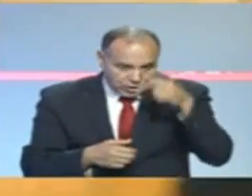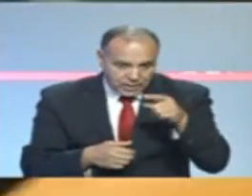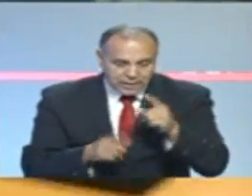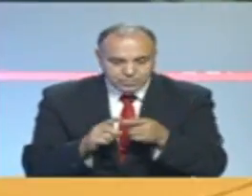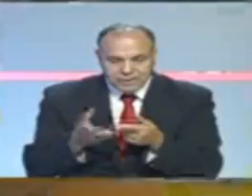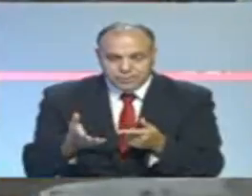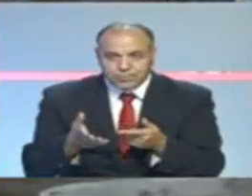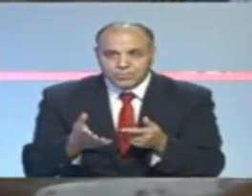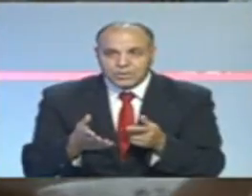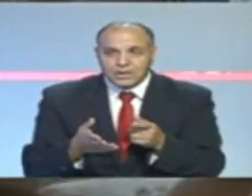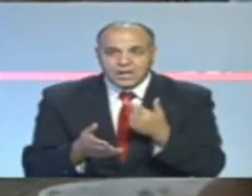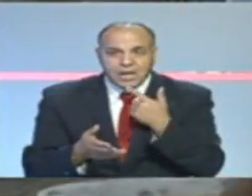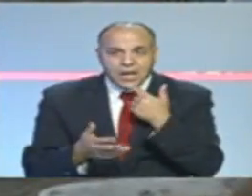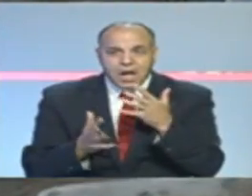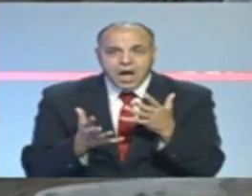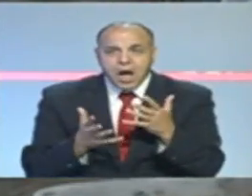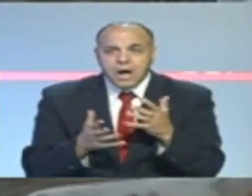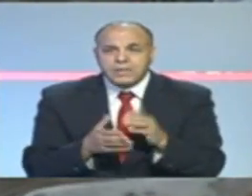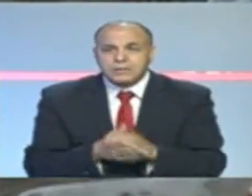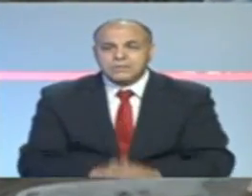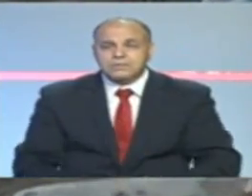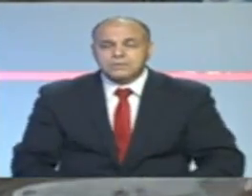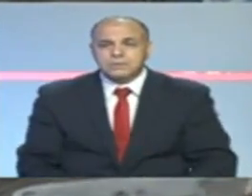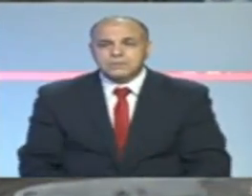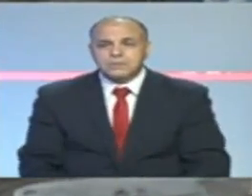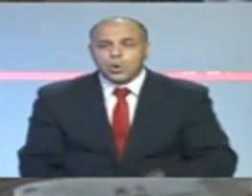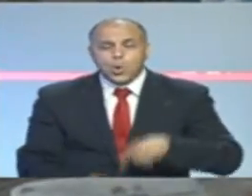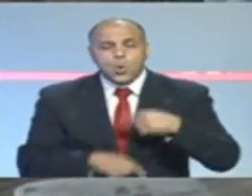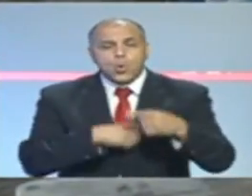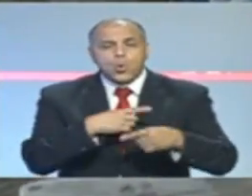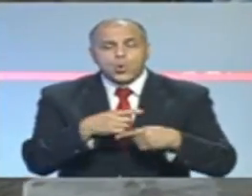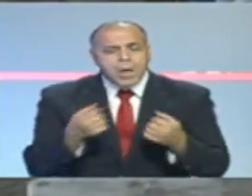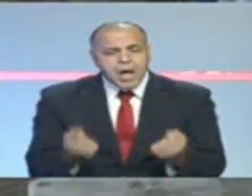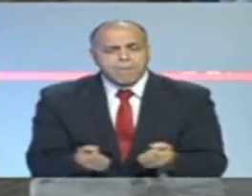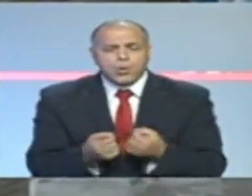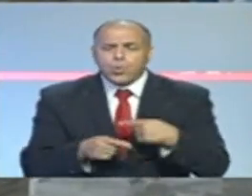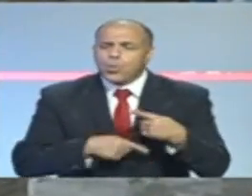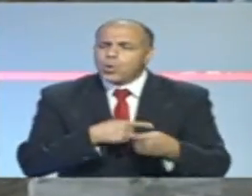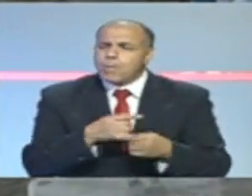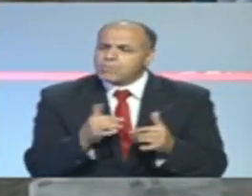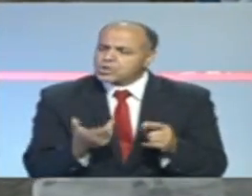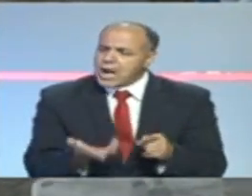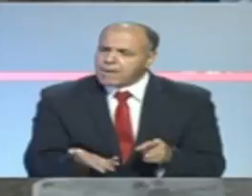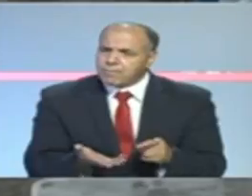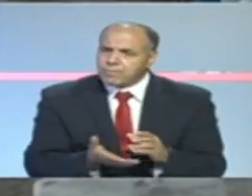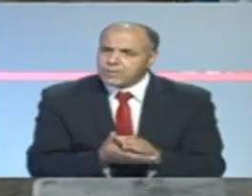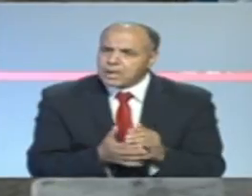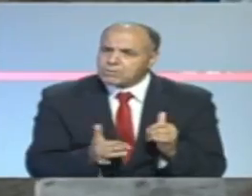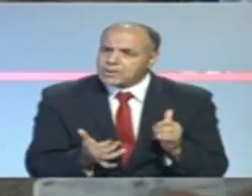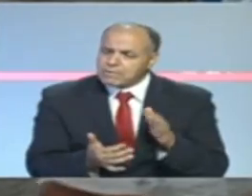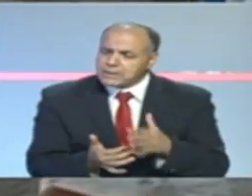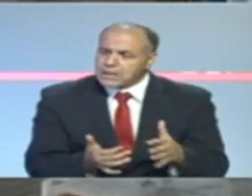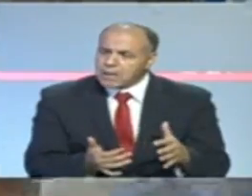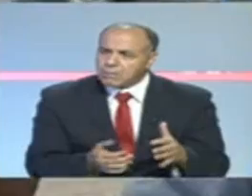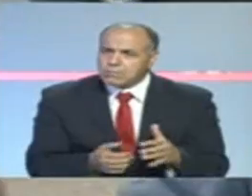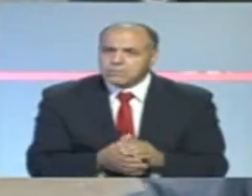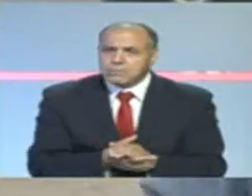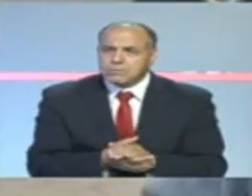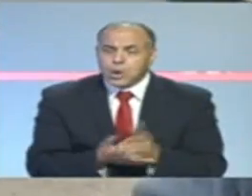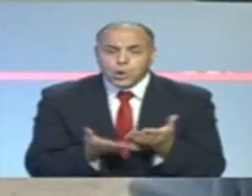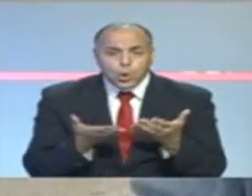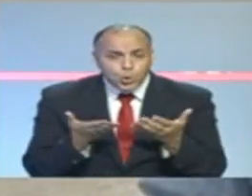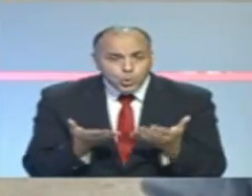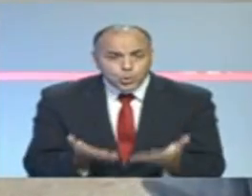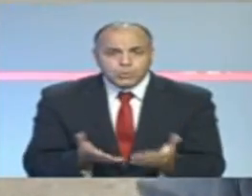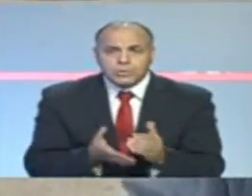خاصة. حملات ضرورية ويومية، مش ما نعيش لعبة تاع صغار، لعبة سيدة. اليوم